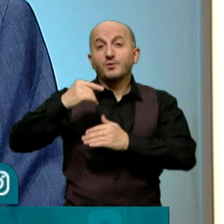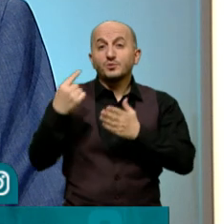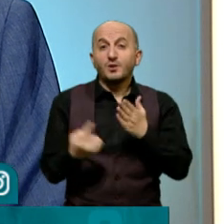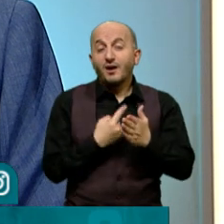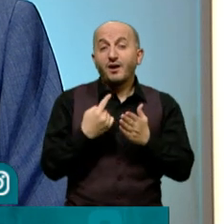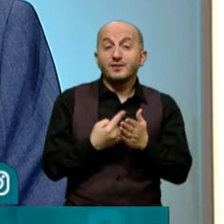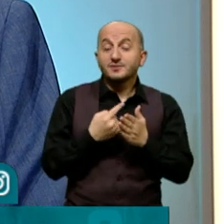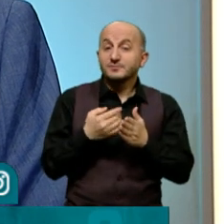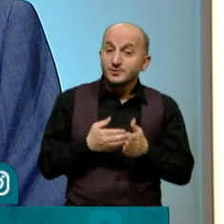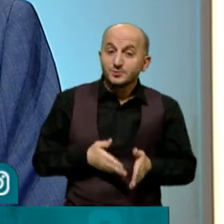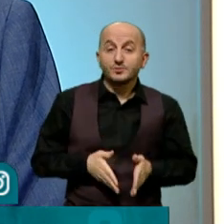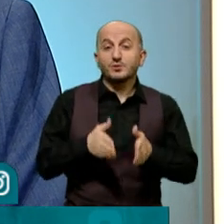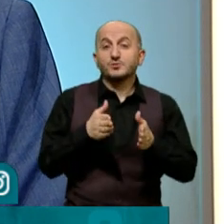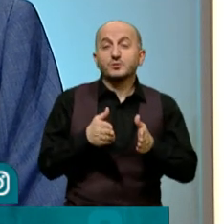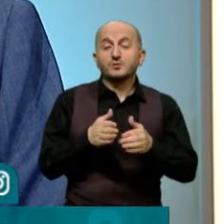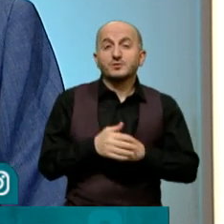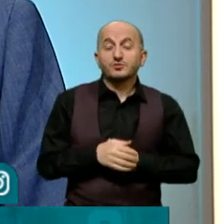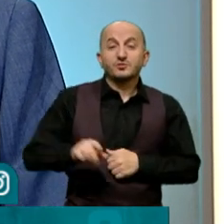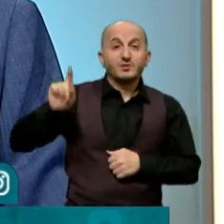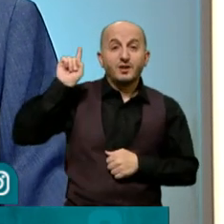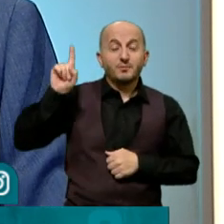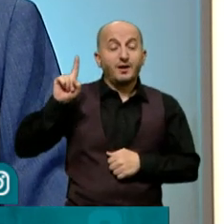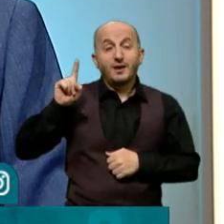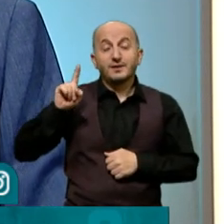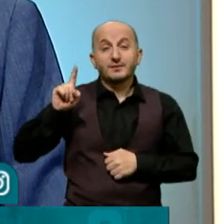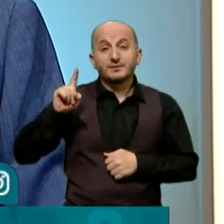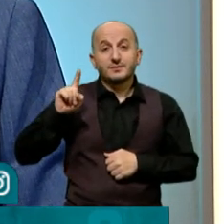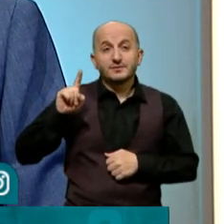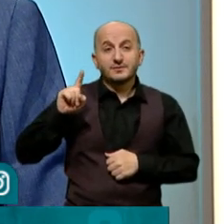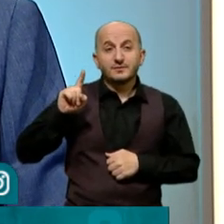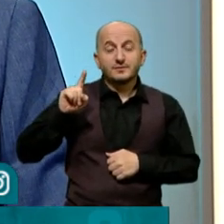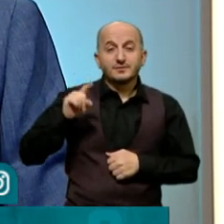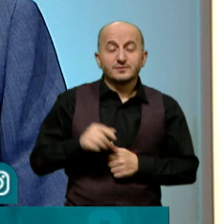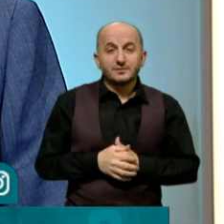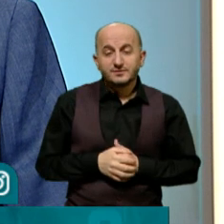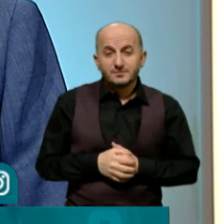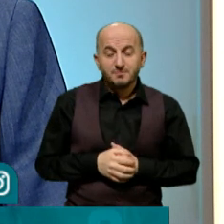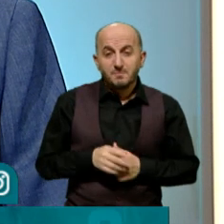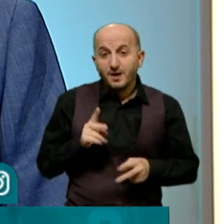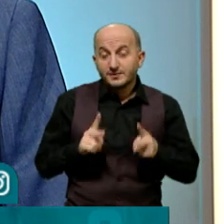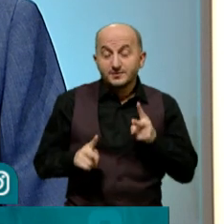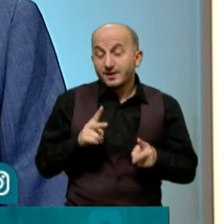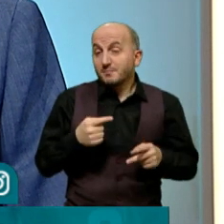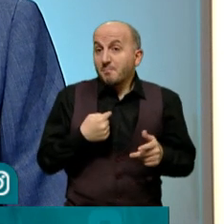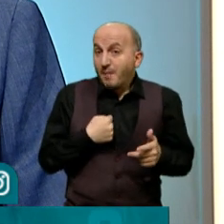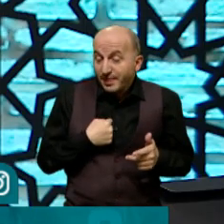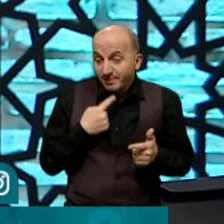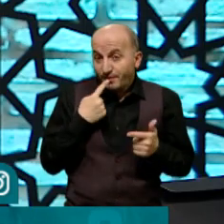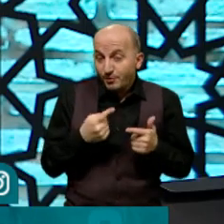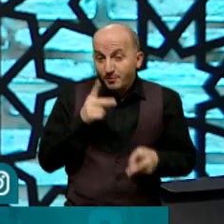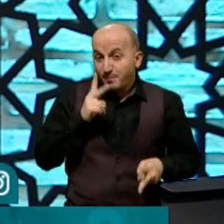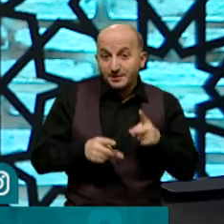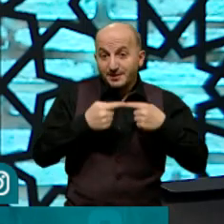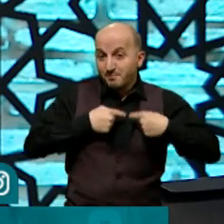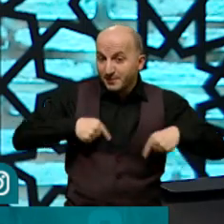Kur'an'ın bir üslubudur. Yani Cenab-ı Hakk'ın hikmetin bazen ben diyor Kur'an-ı Kerim'de, bazen